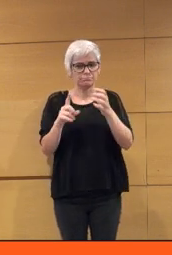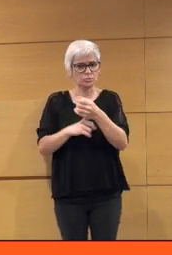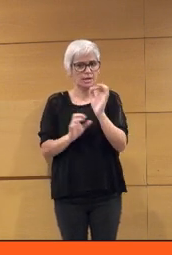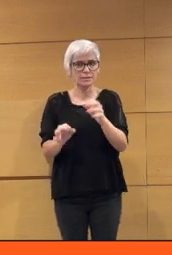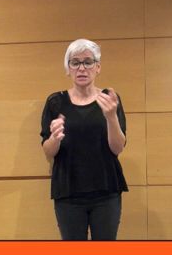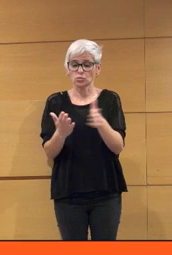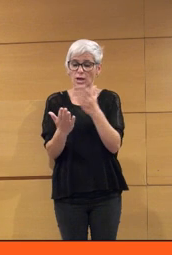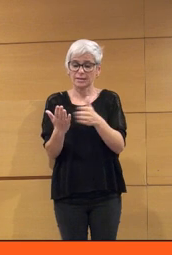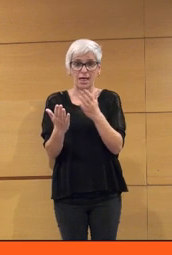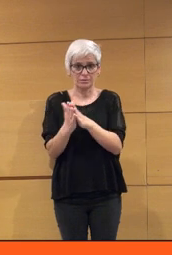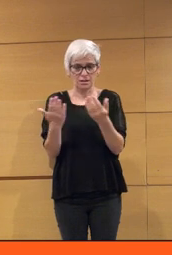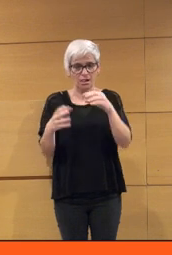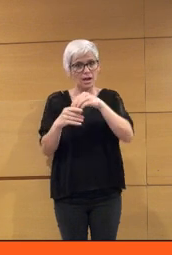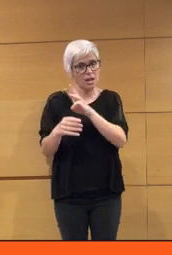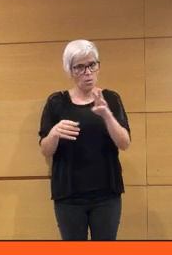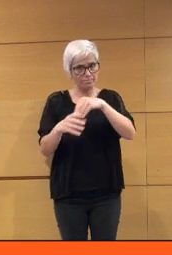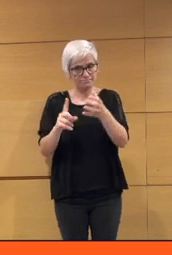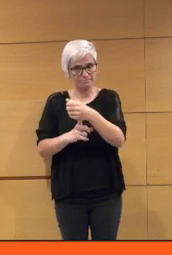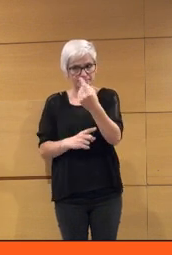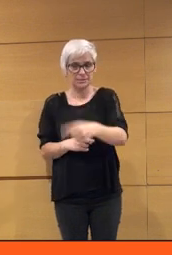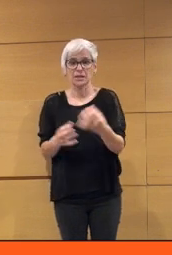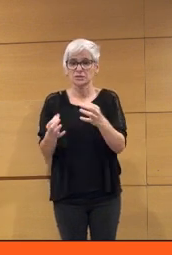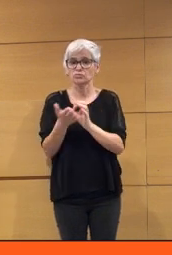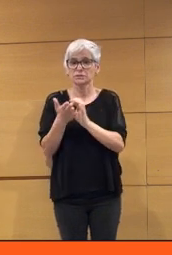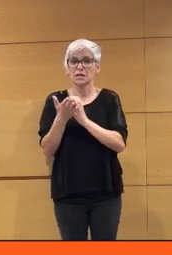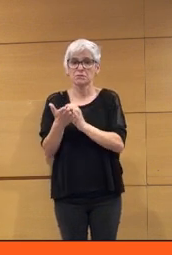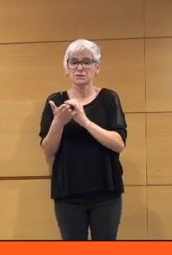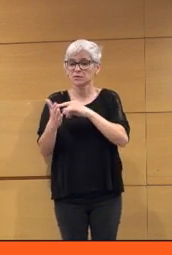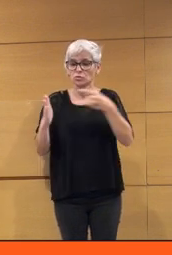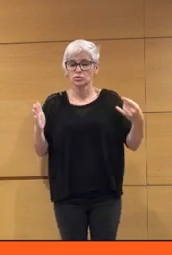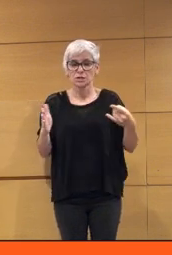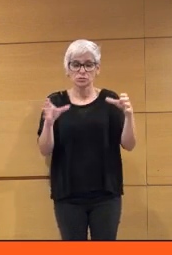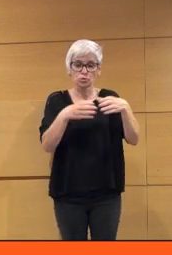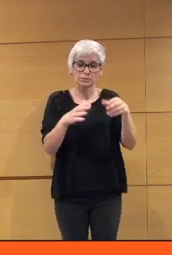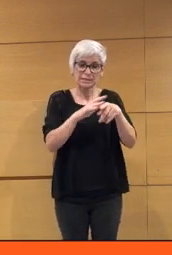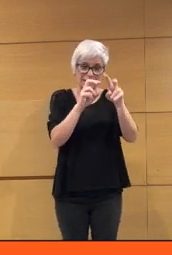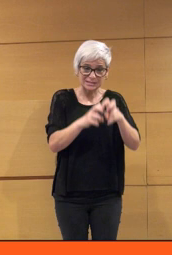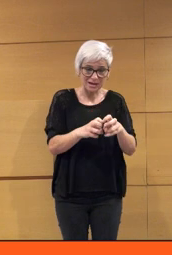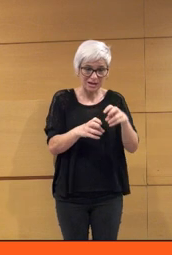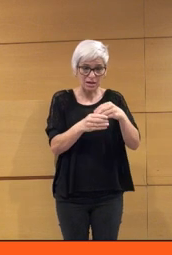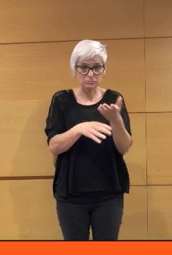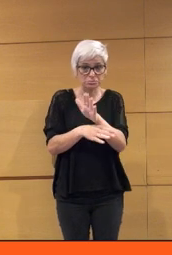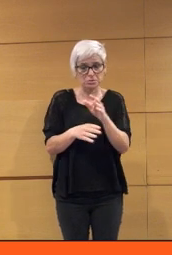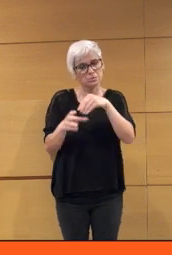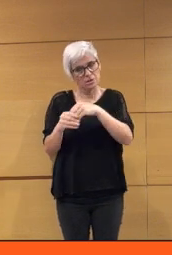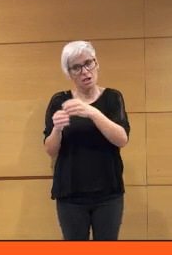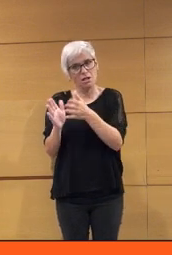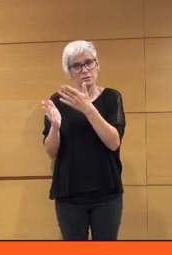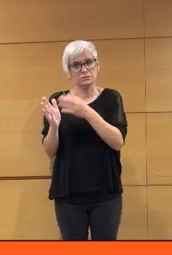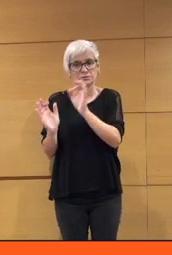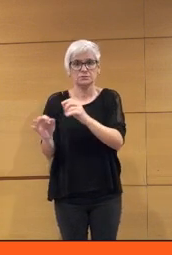un catàleg de serveis i de tecnologies que els nostres grups de recerca ofereixen. Estan en diversos